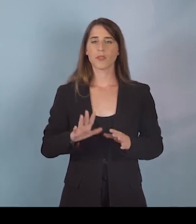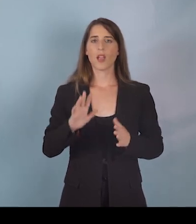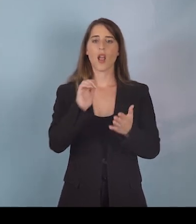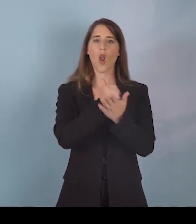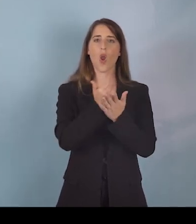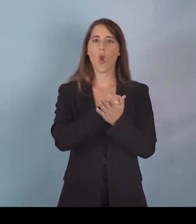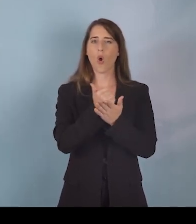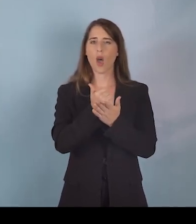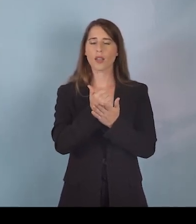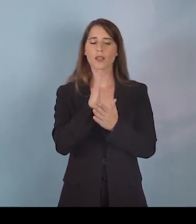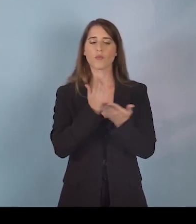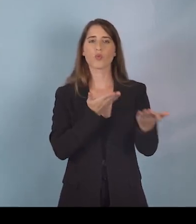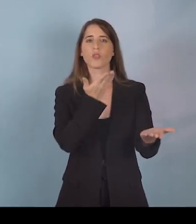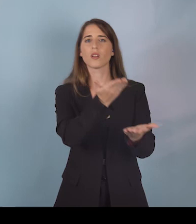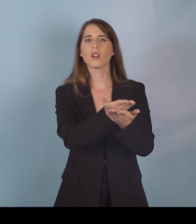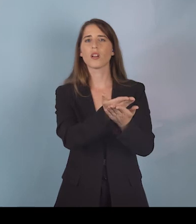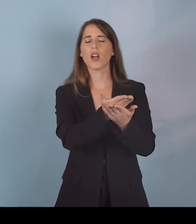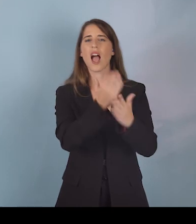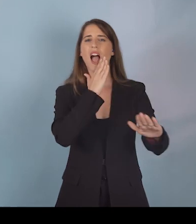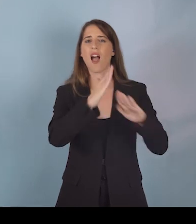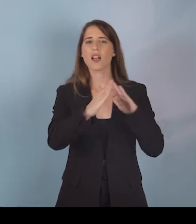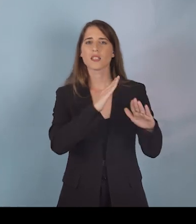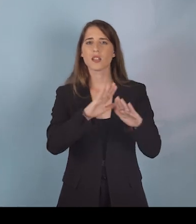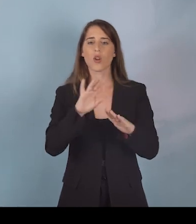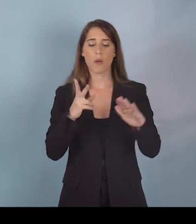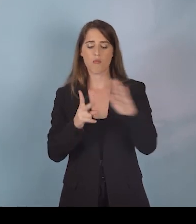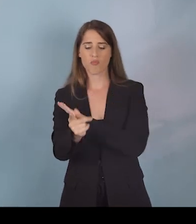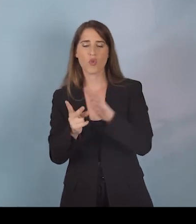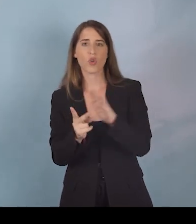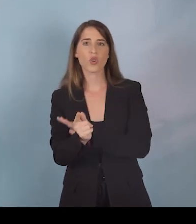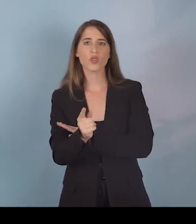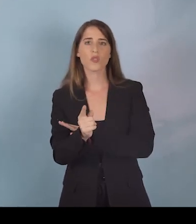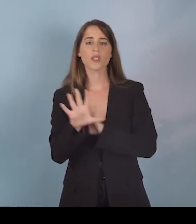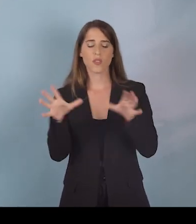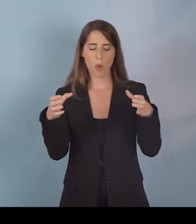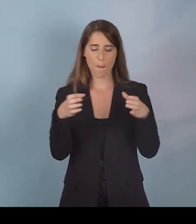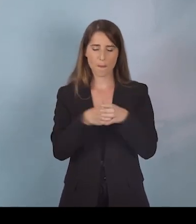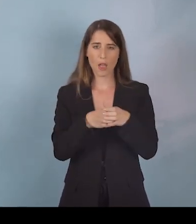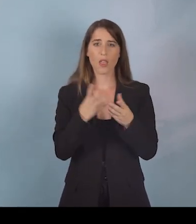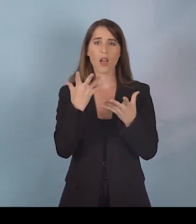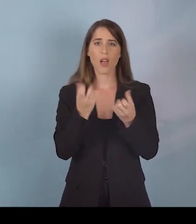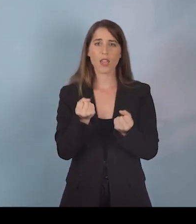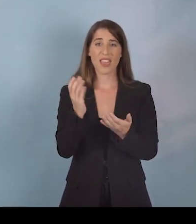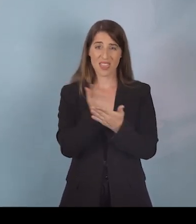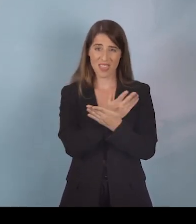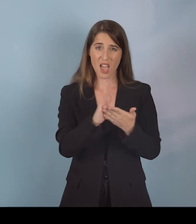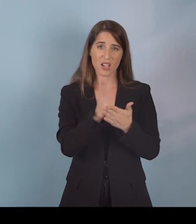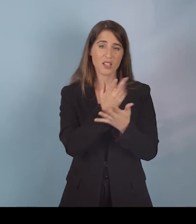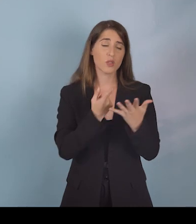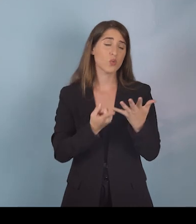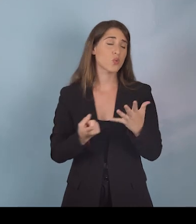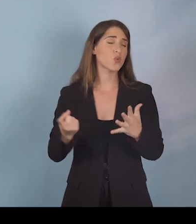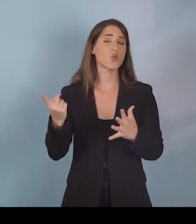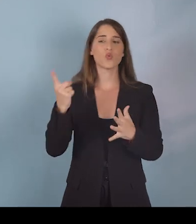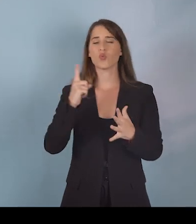οι ΛΟΑΤΚΙ, αιτούντες άσυλο ή πρόσφυγες, είναι μια ομάδα η οποία βιώνει το διακρίσεις σε ακόμα